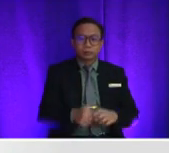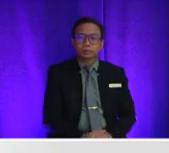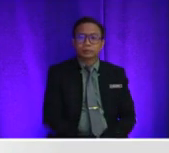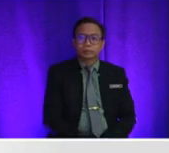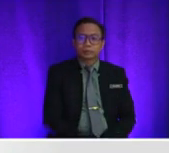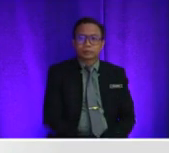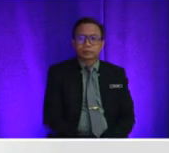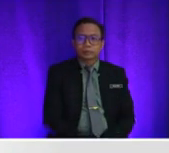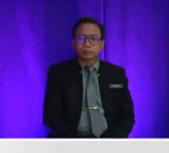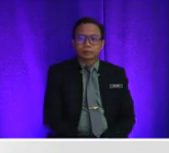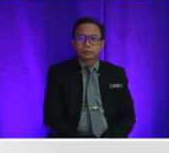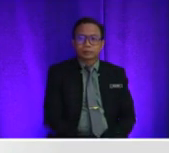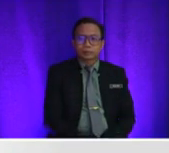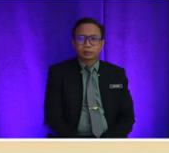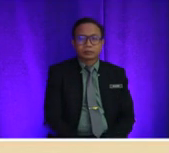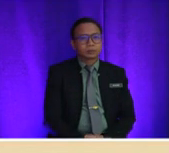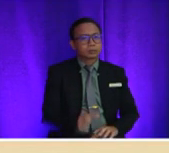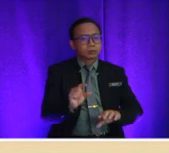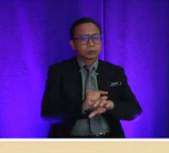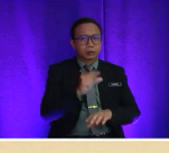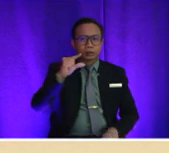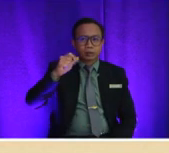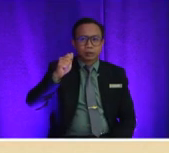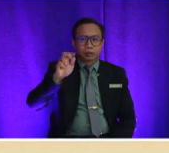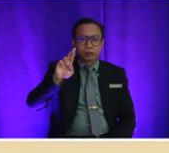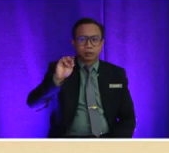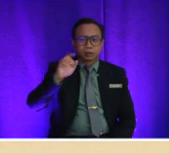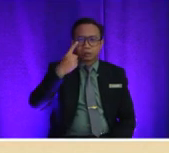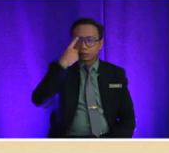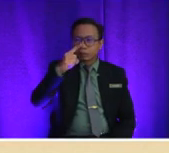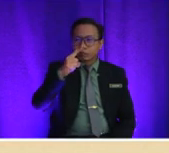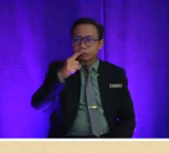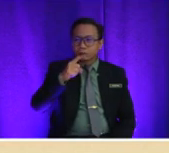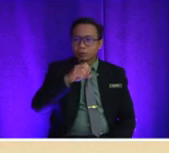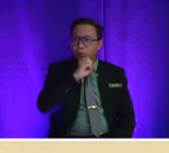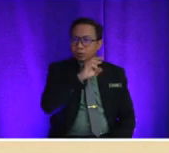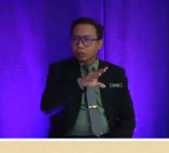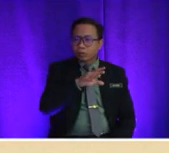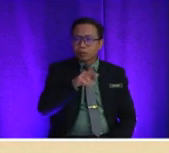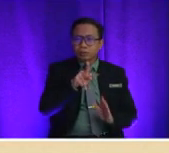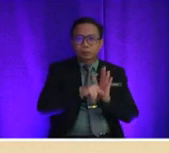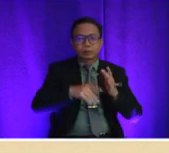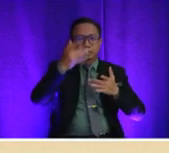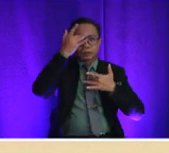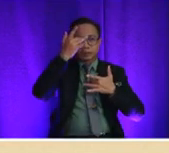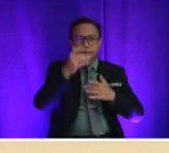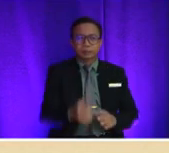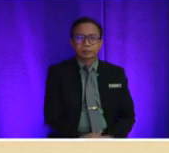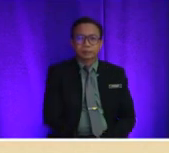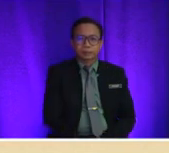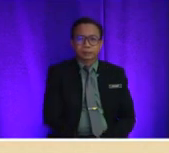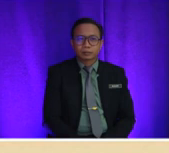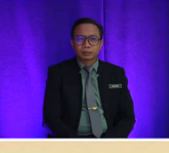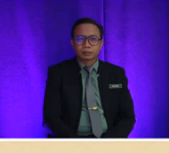Oke Menggunakan garam kasa untuk mencegah penyakit agak-agak kata kuncinya adalah